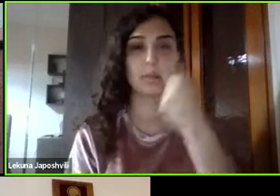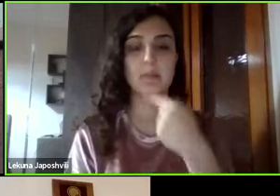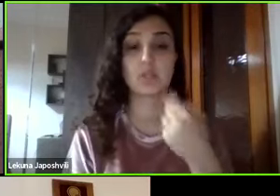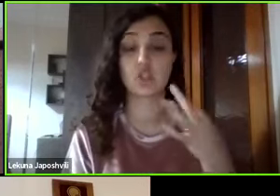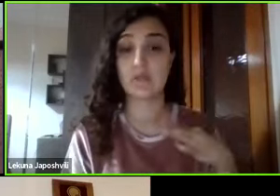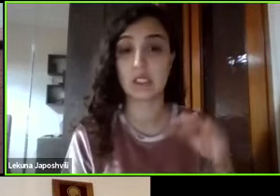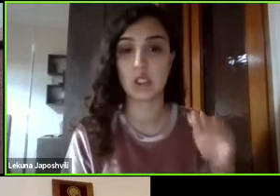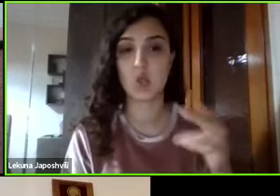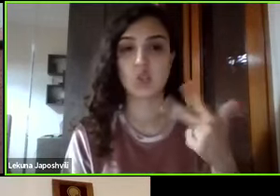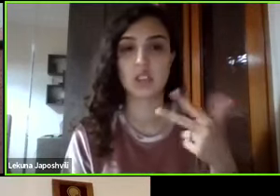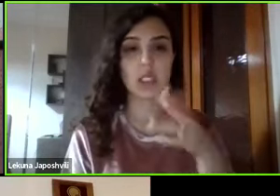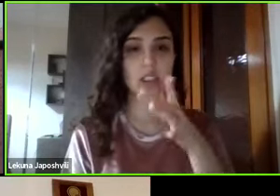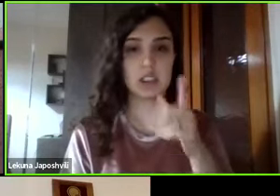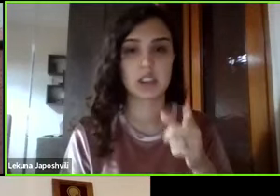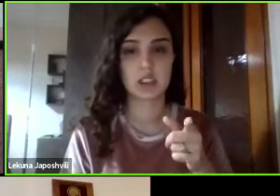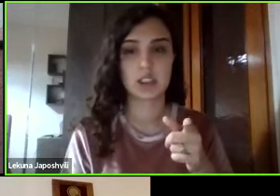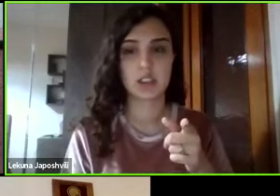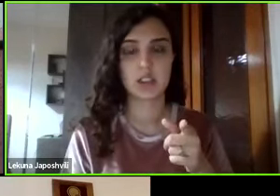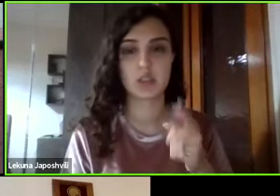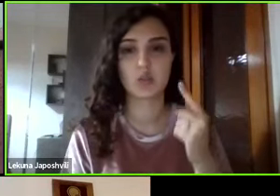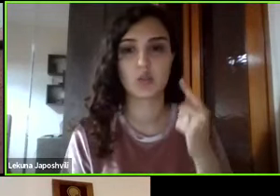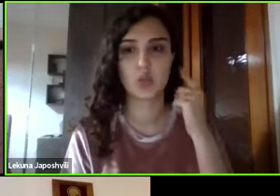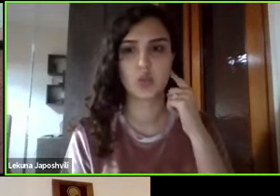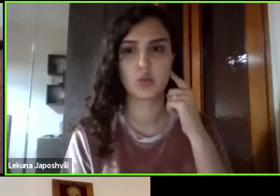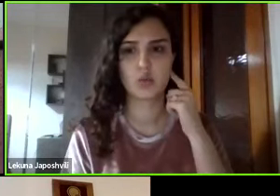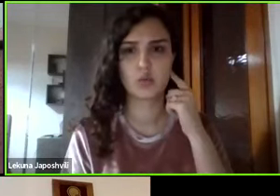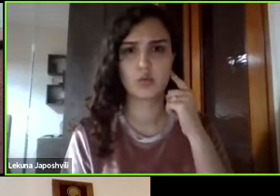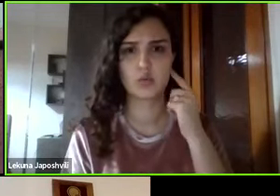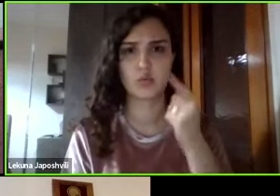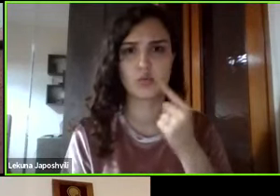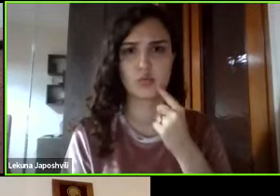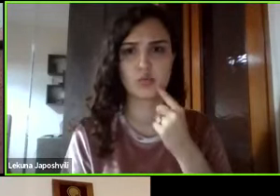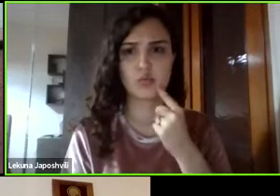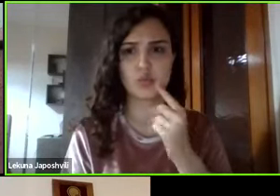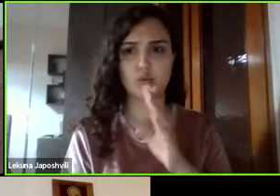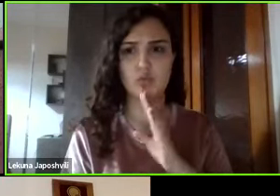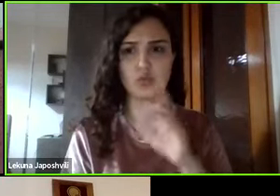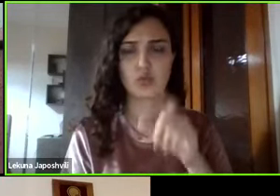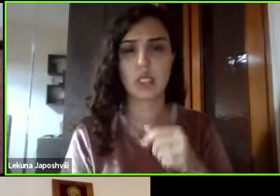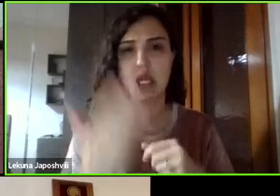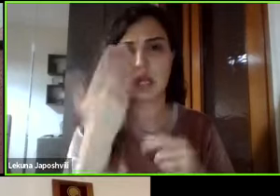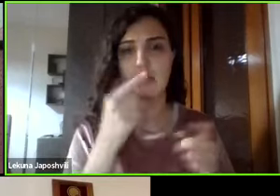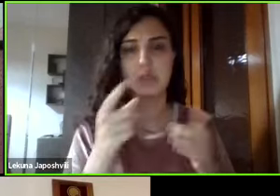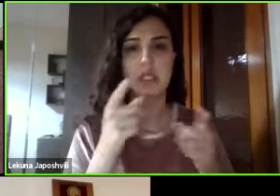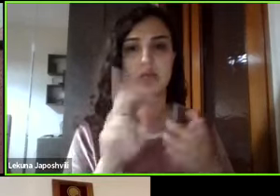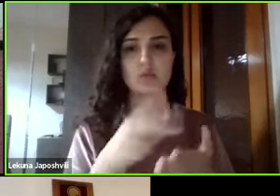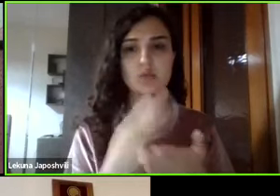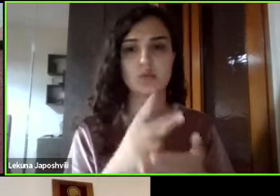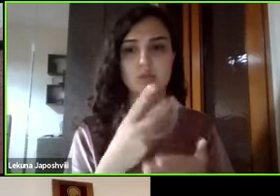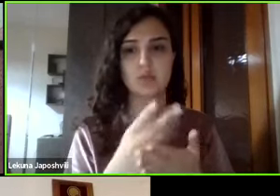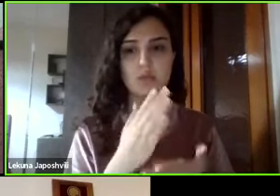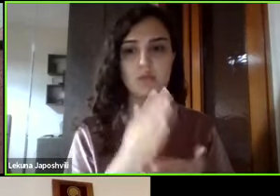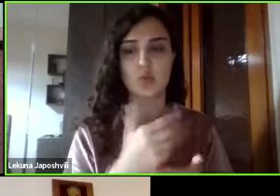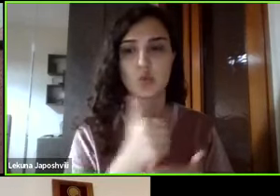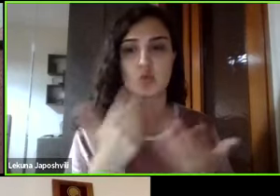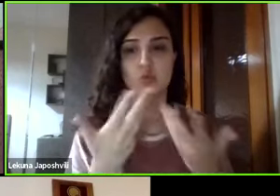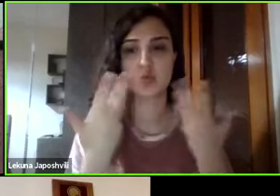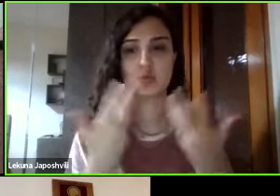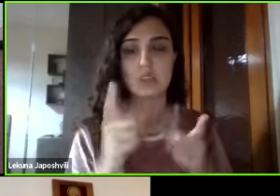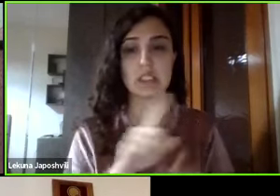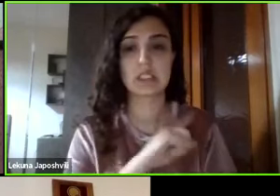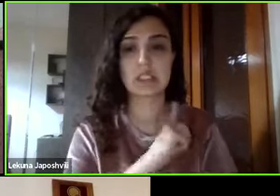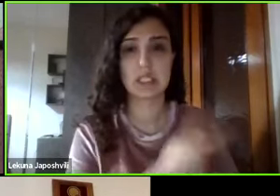შვილი 30 წლის ყრუმუნჯი გოგონა 4 წელია ეპილეფსიური შეტევები აქვს, როგორც მსუბუქი, ისე